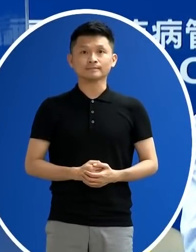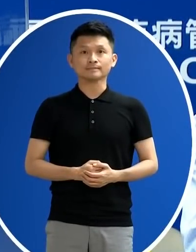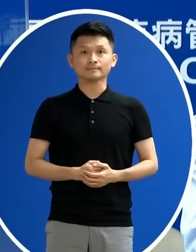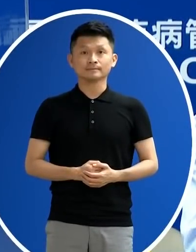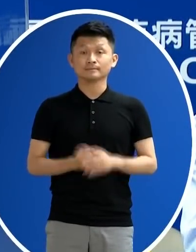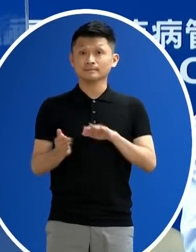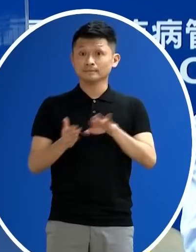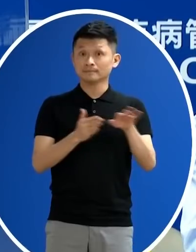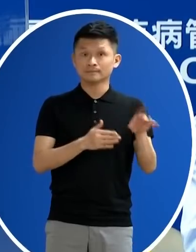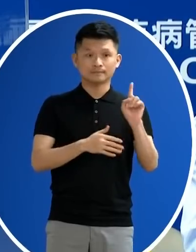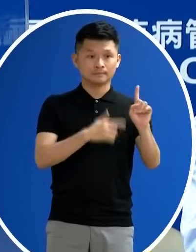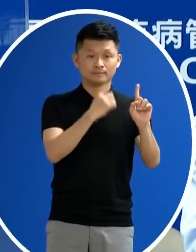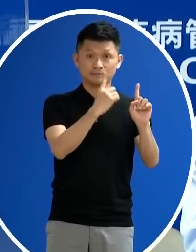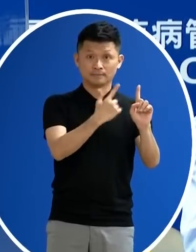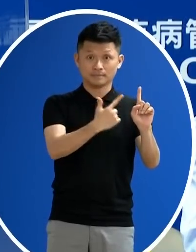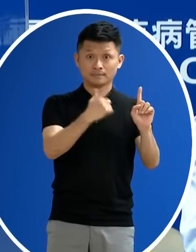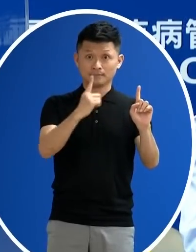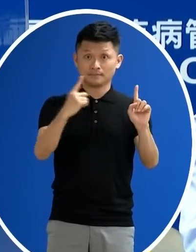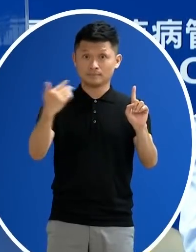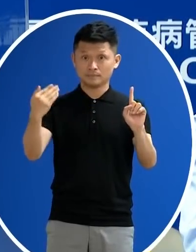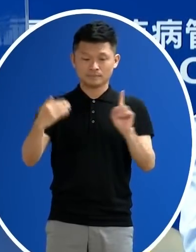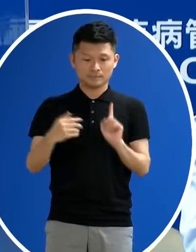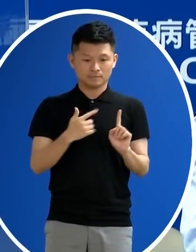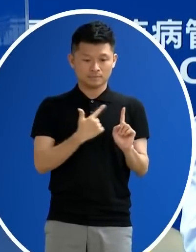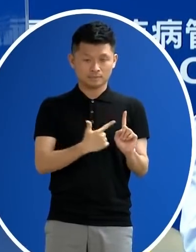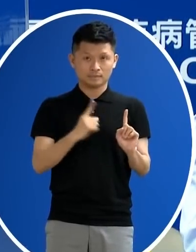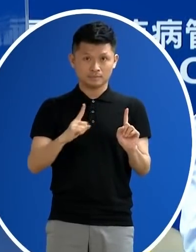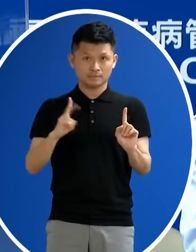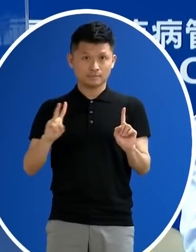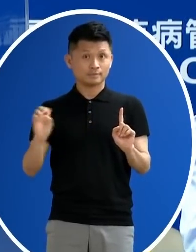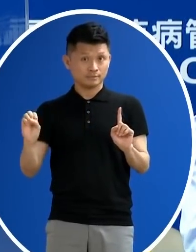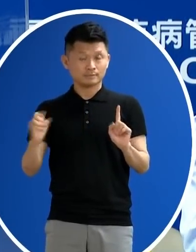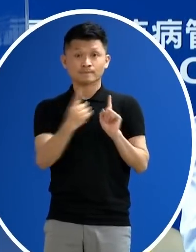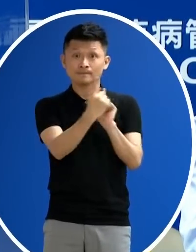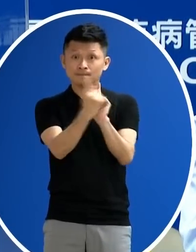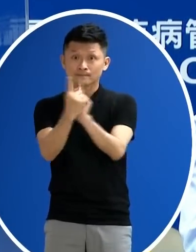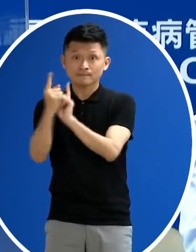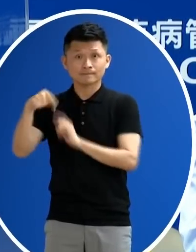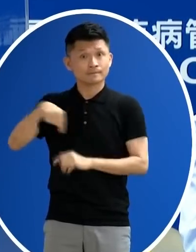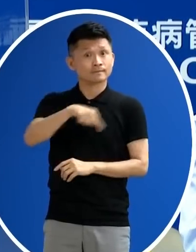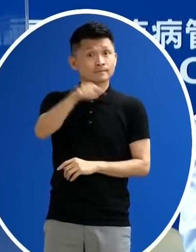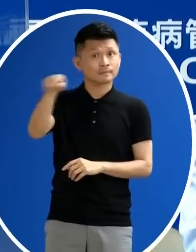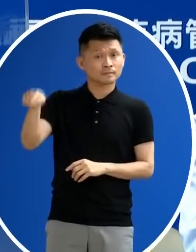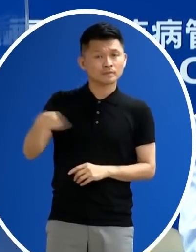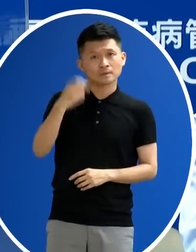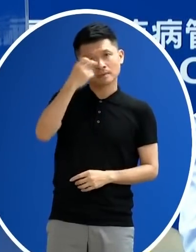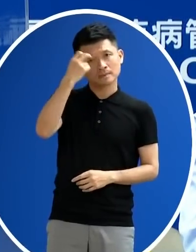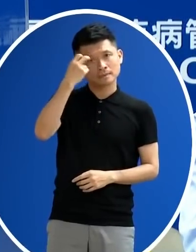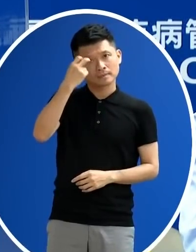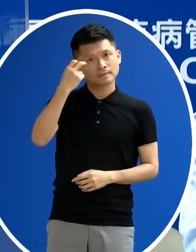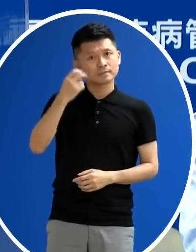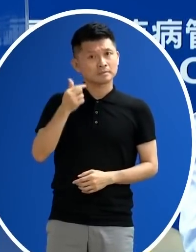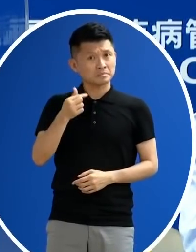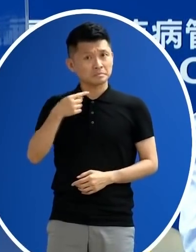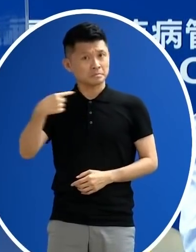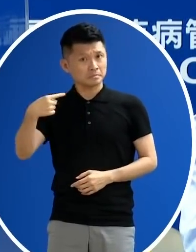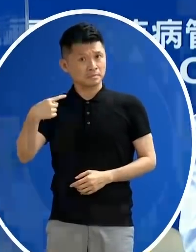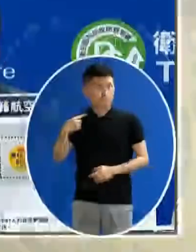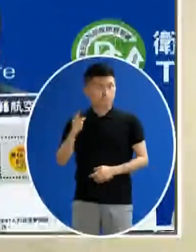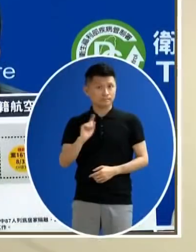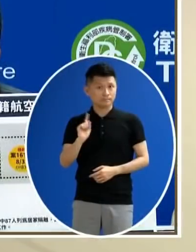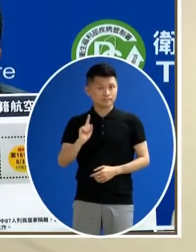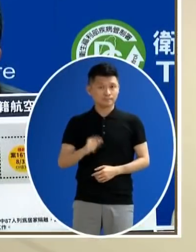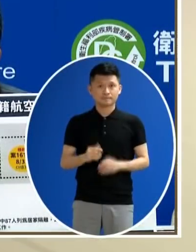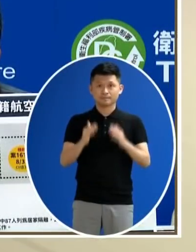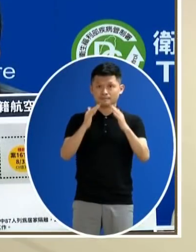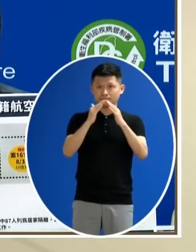那至于这16119跟16120，他接触者的裁剪的情况，现在主要是已经先